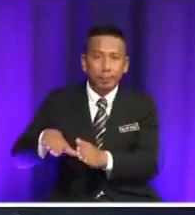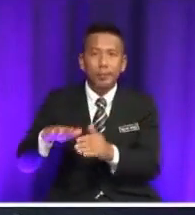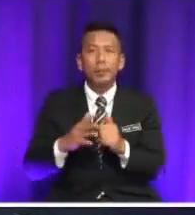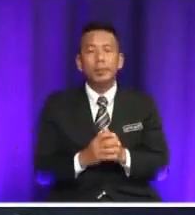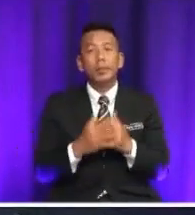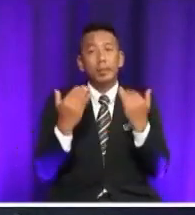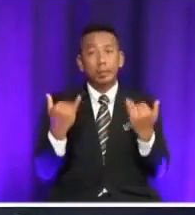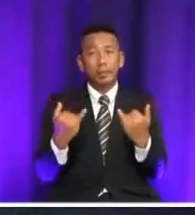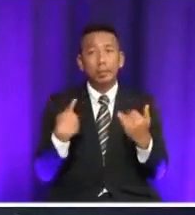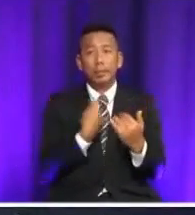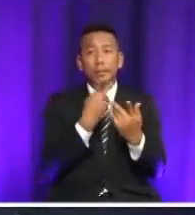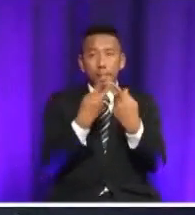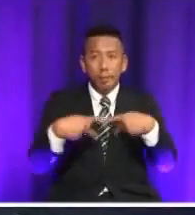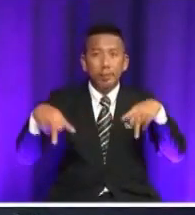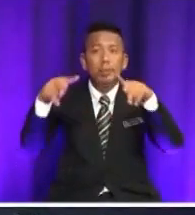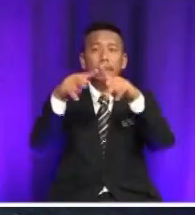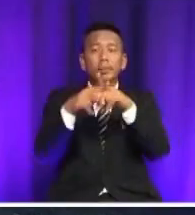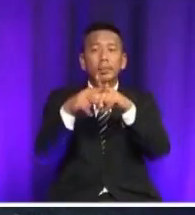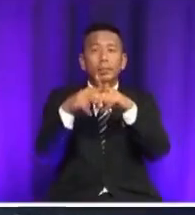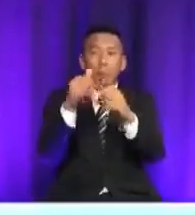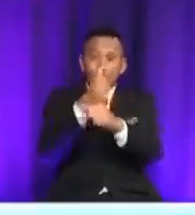sekarang ini kita pelukan